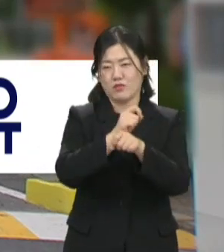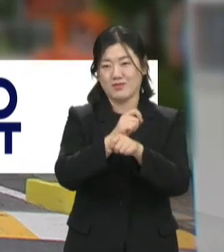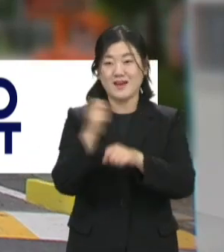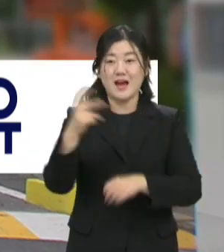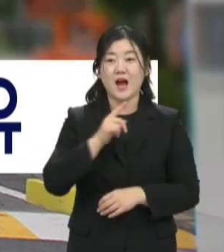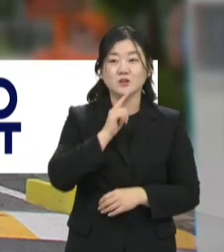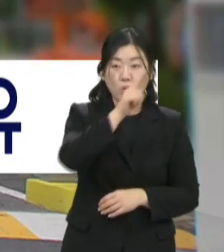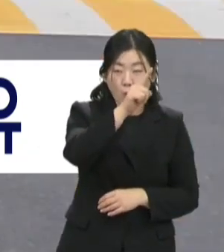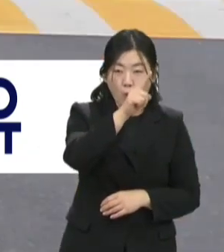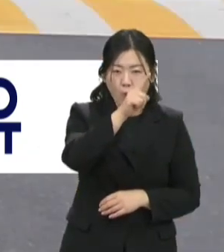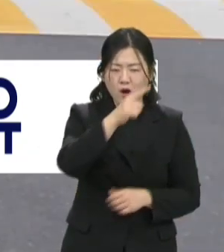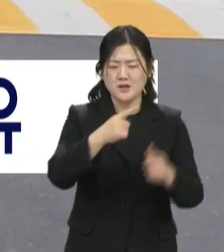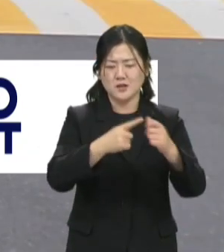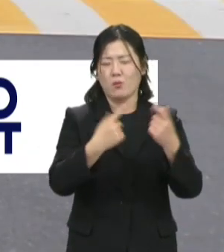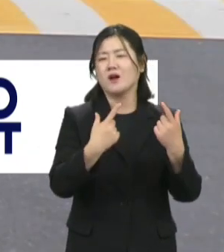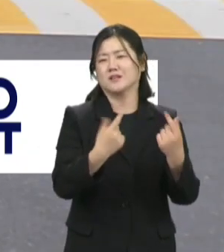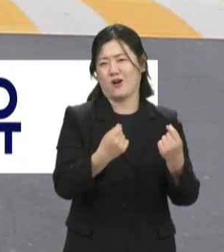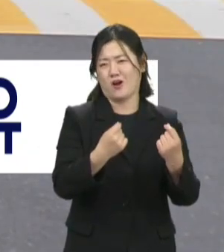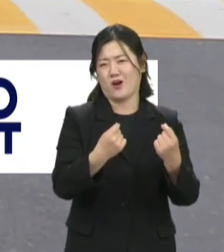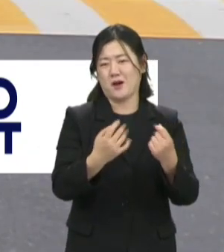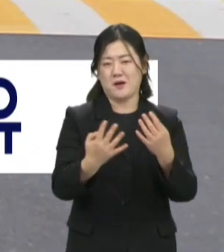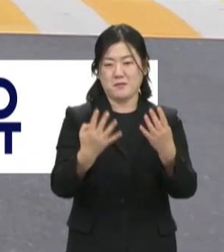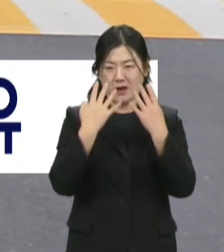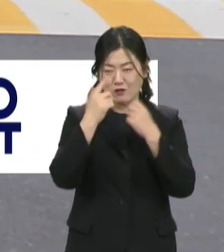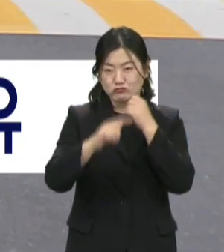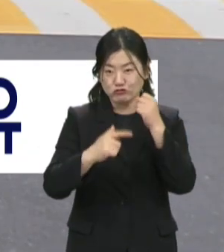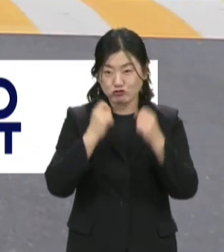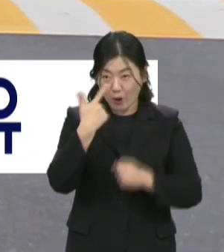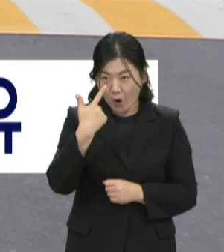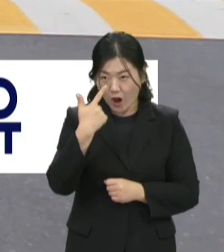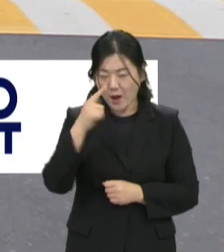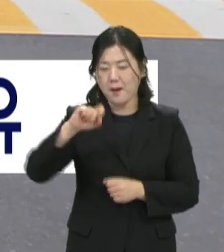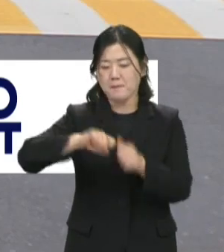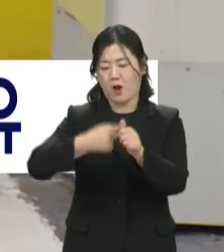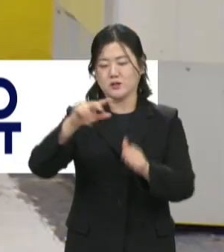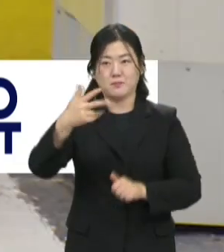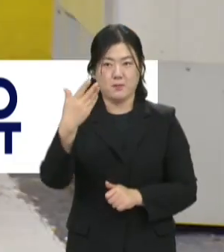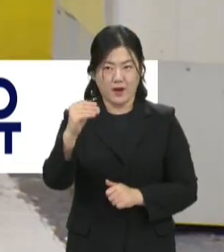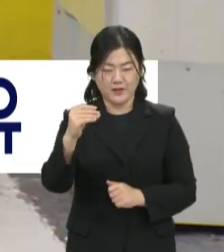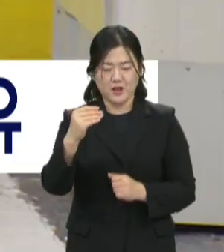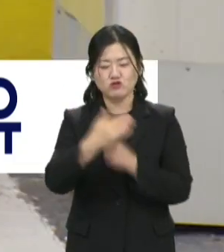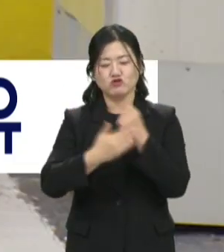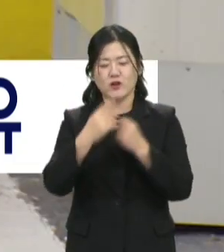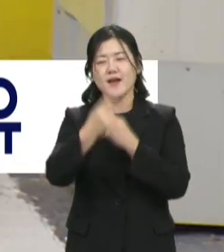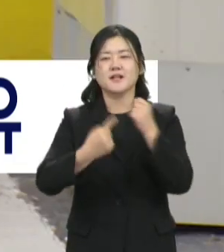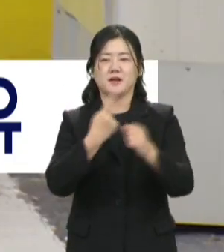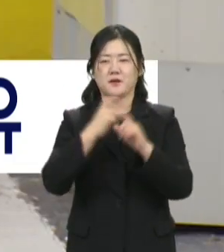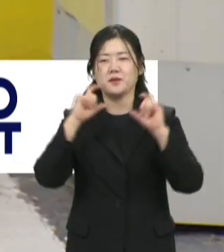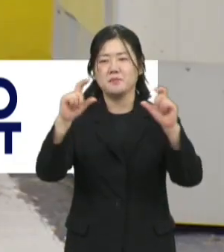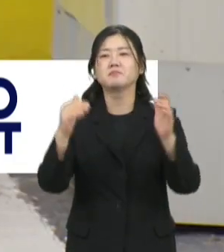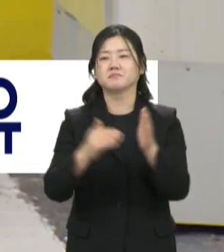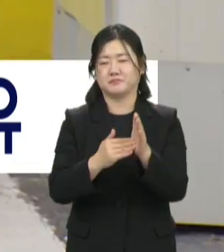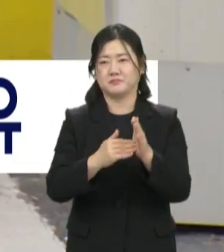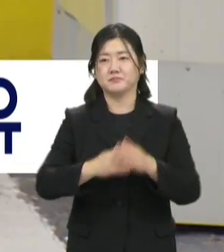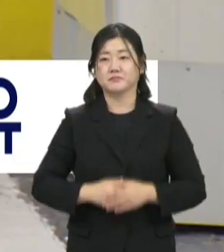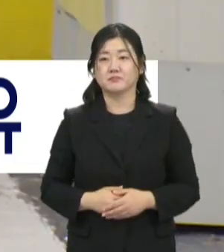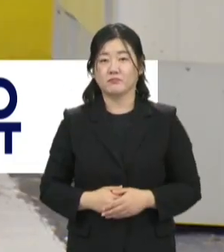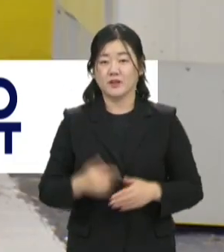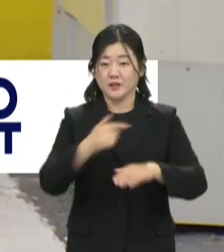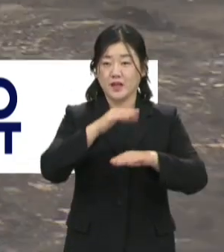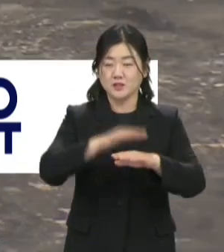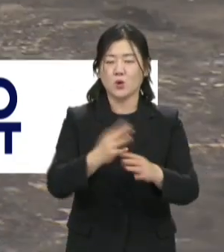항소심에서 일심과 같은 징영 6개월에 벌금 700만 원 집행유에 1년을 선고했습니다